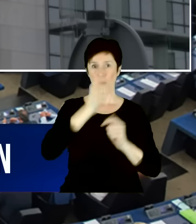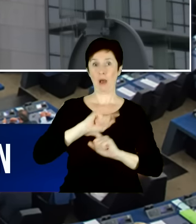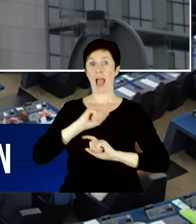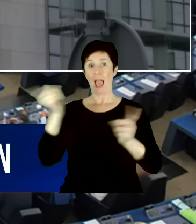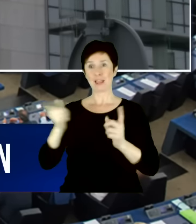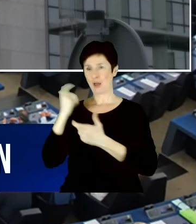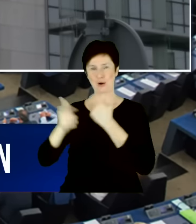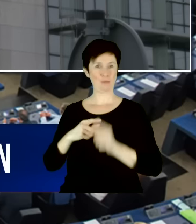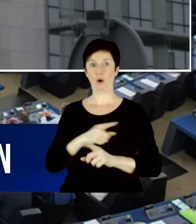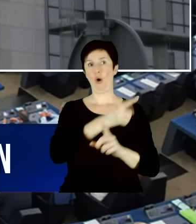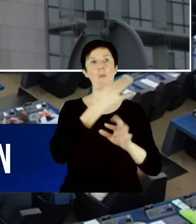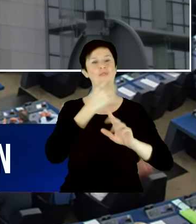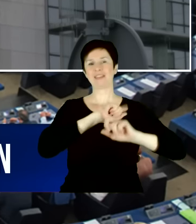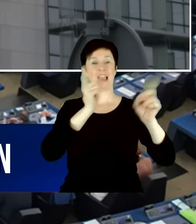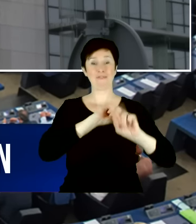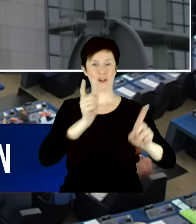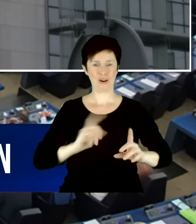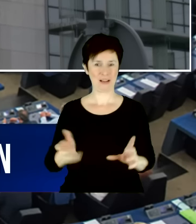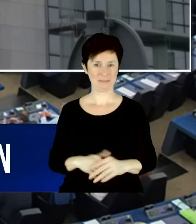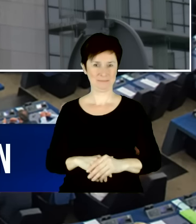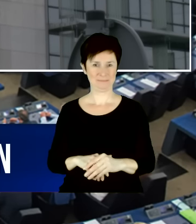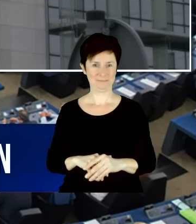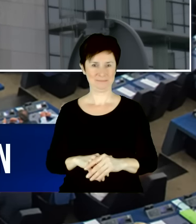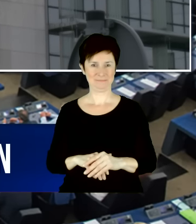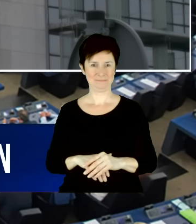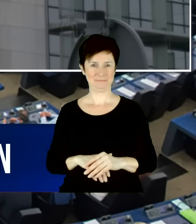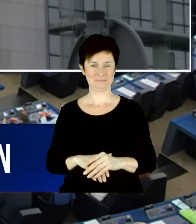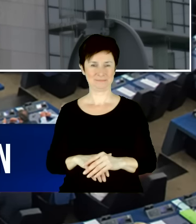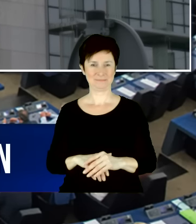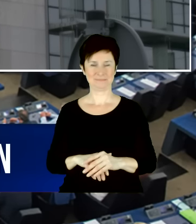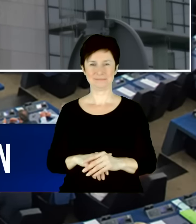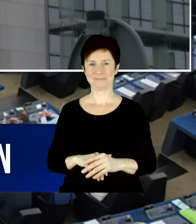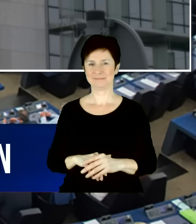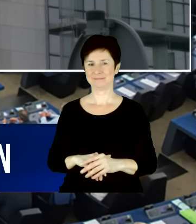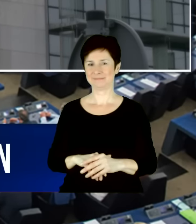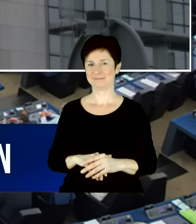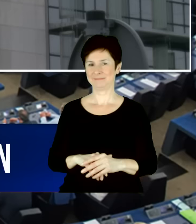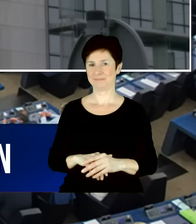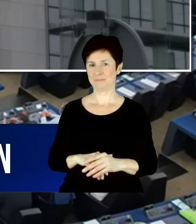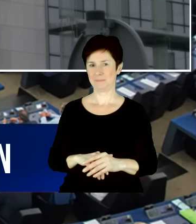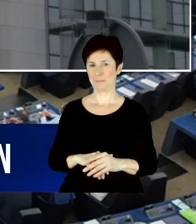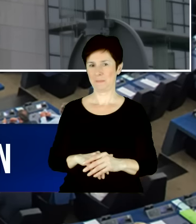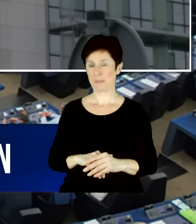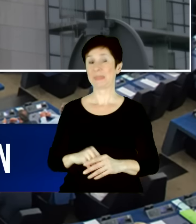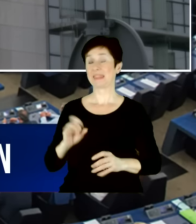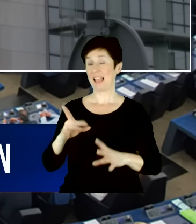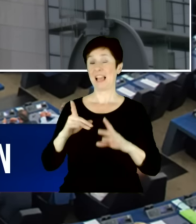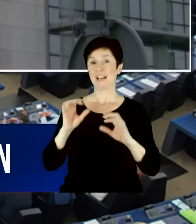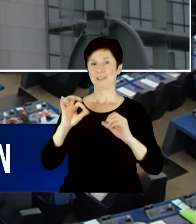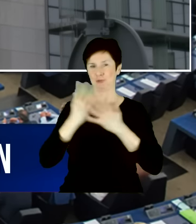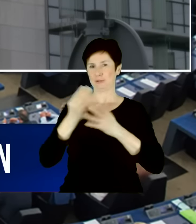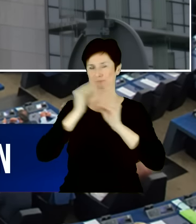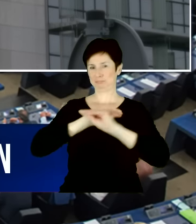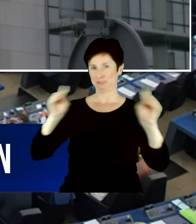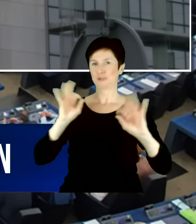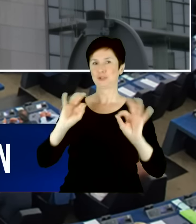ministrze, robi wielkie zasięgi ta informacja, która została podana, że dzisiaj pan to wypuści i ten